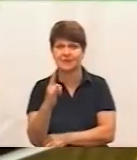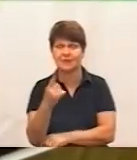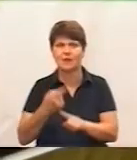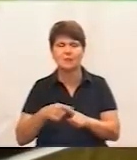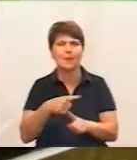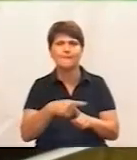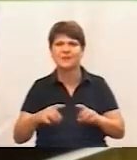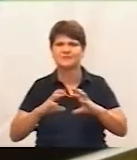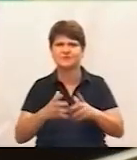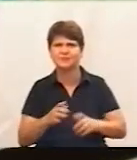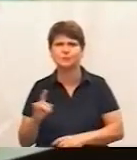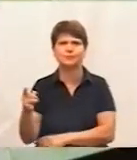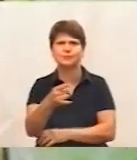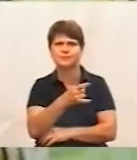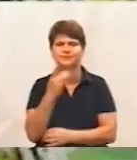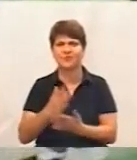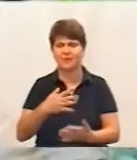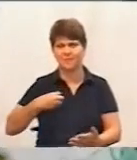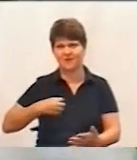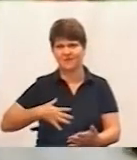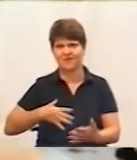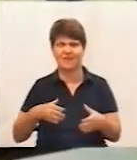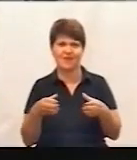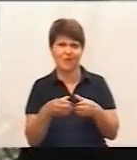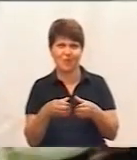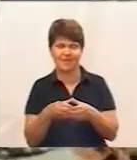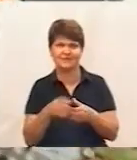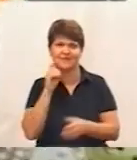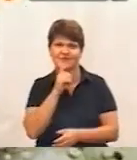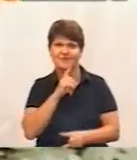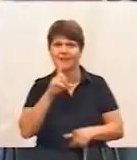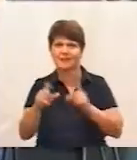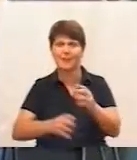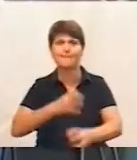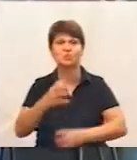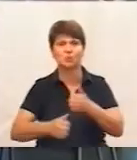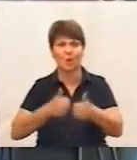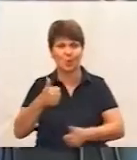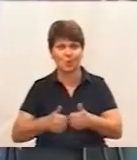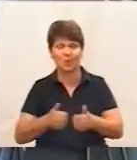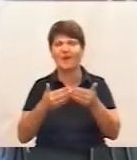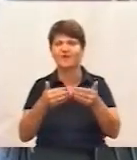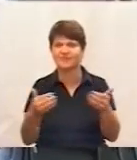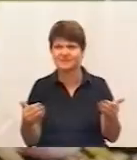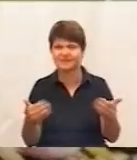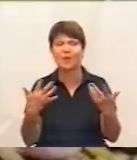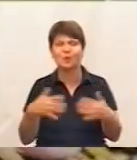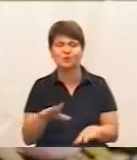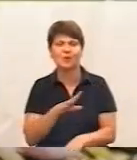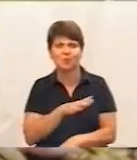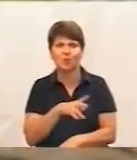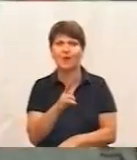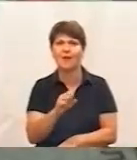об'їздили півсвіту. Її роботи є в приватних колекціях, з ними вінничанка їздить на міжнародні конкурси та виставки. Уже побували